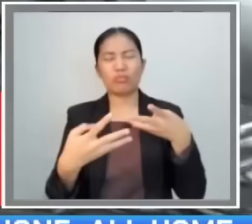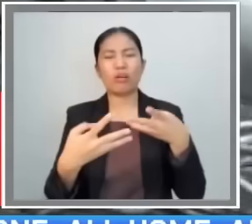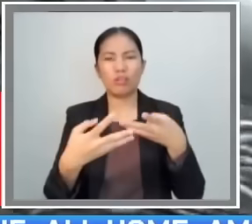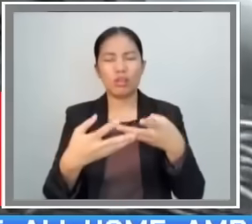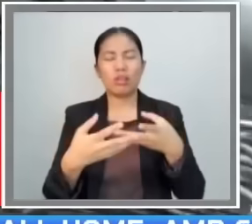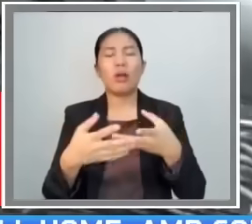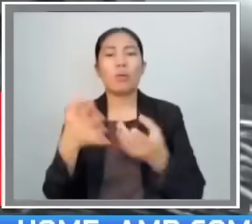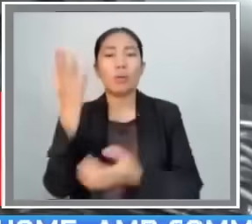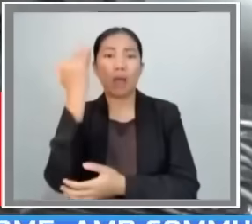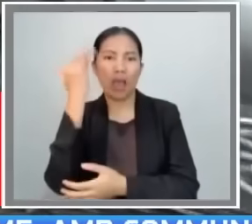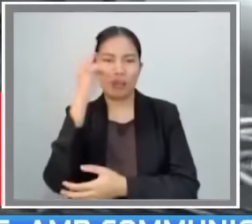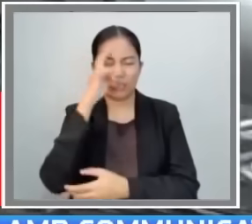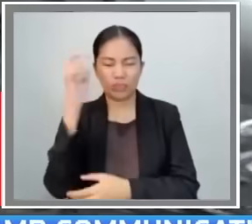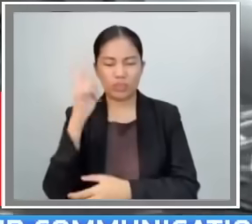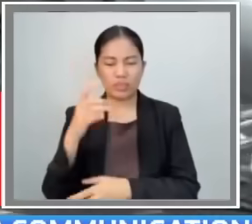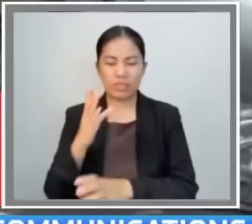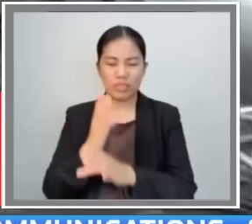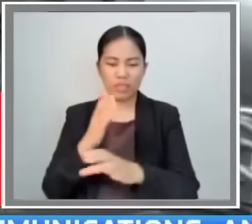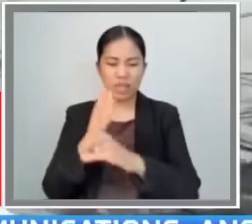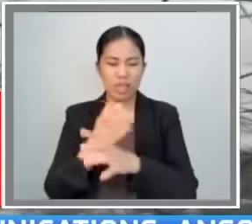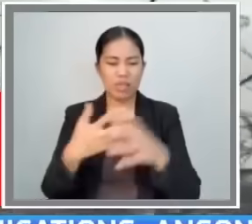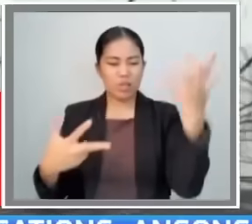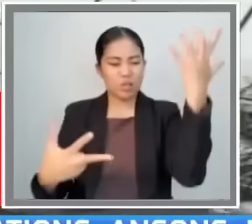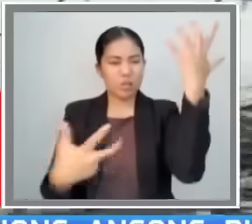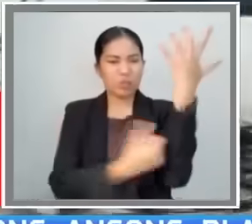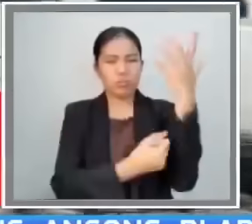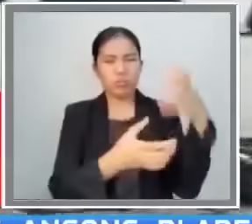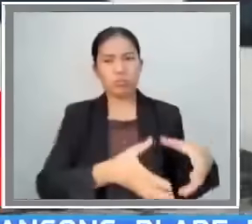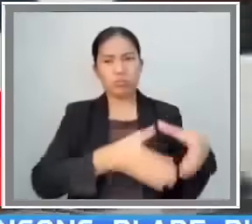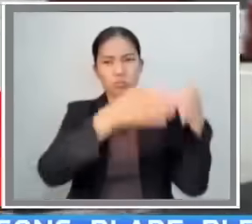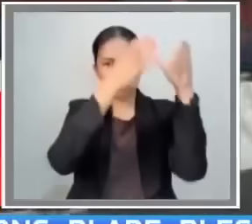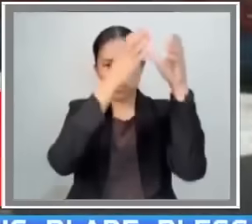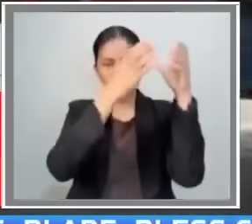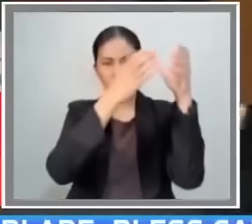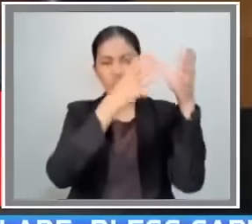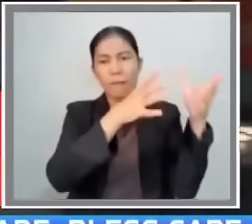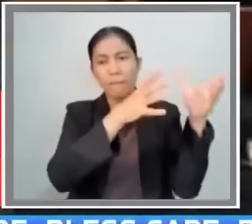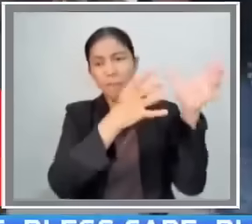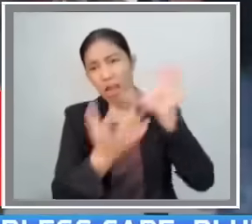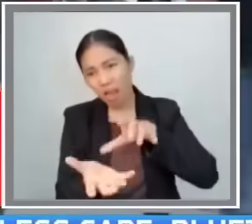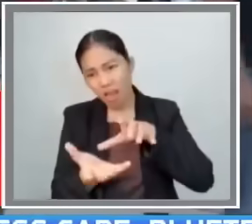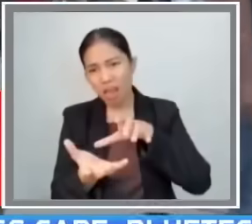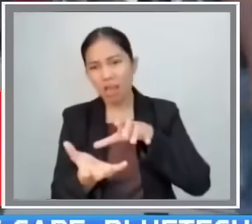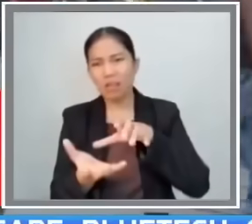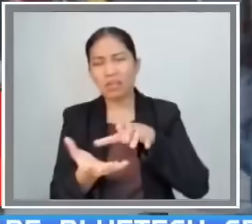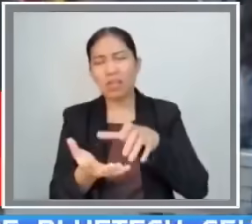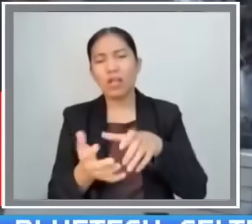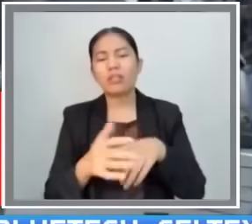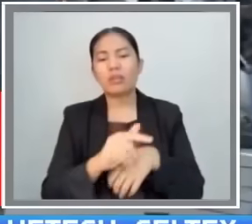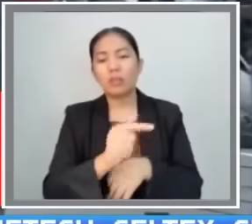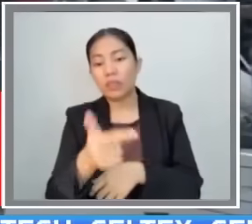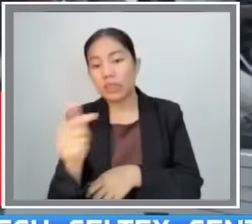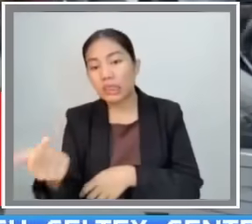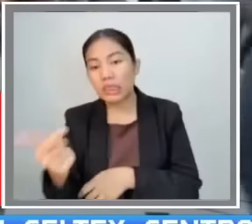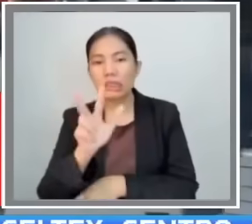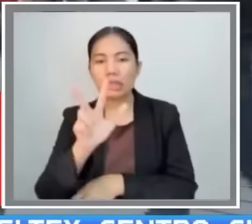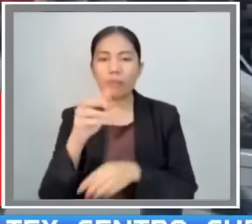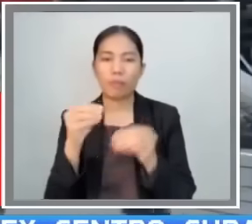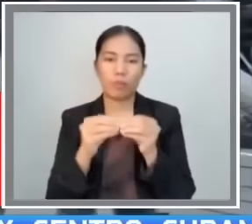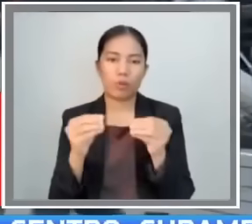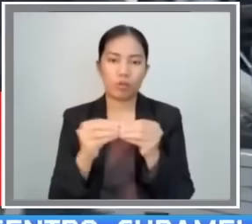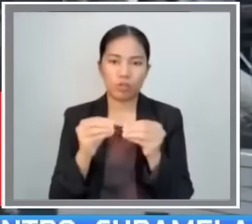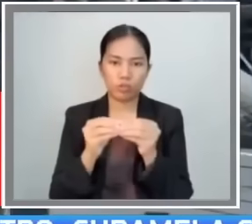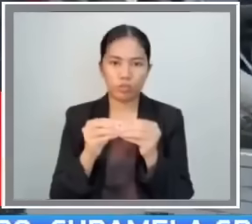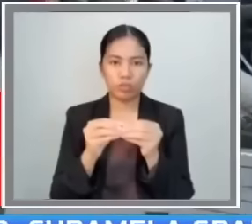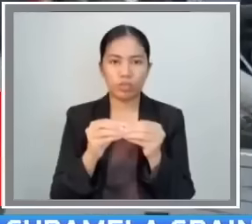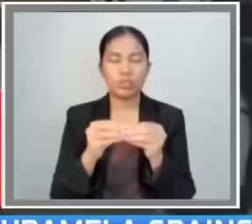sa isang poste ang isang kotse. Natumba ang posteng binanggat na damay ang tatlong iba pa. Nabagsakan din ng isa sa mga ito ang truck